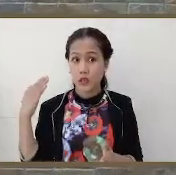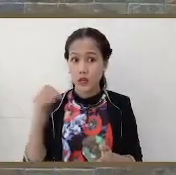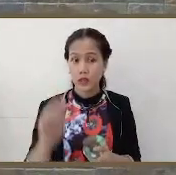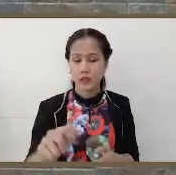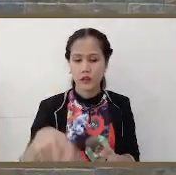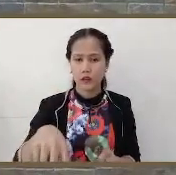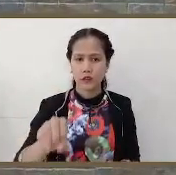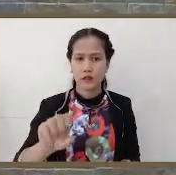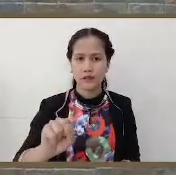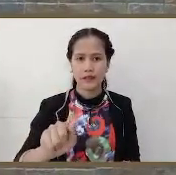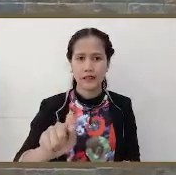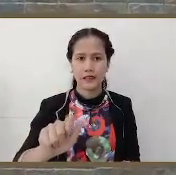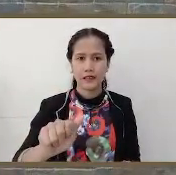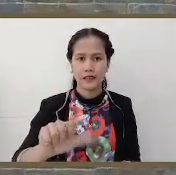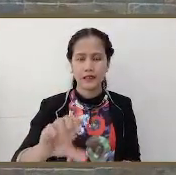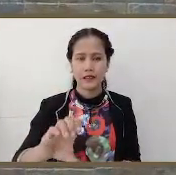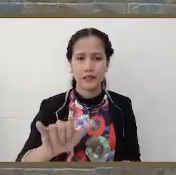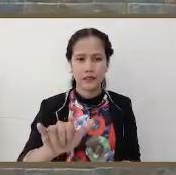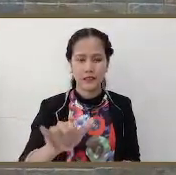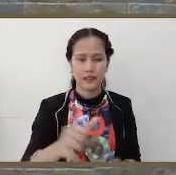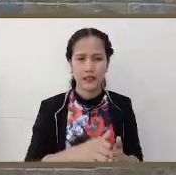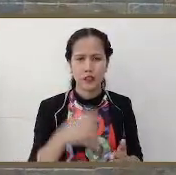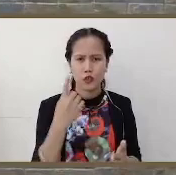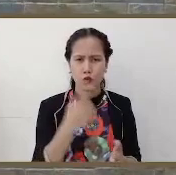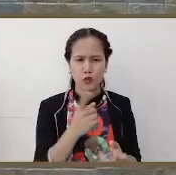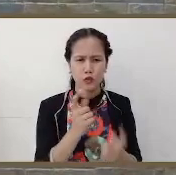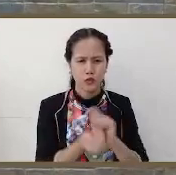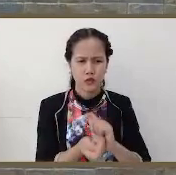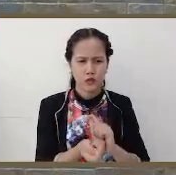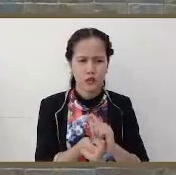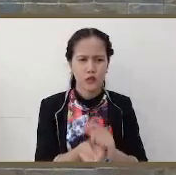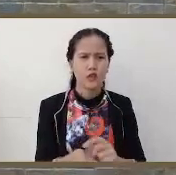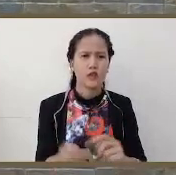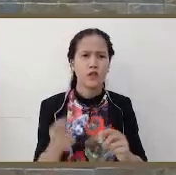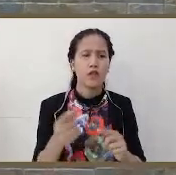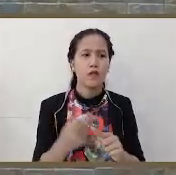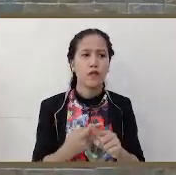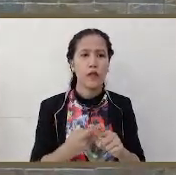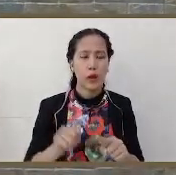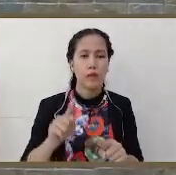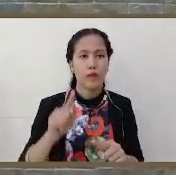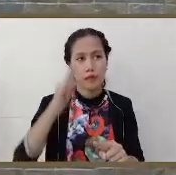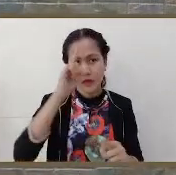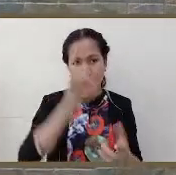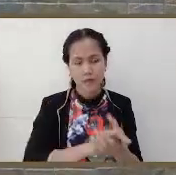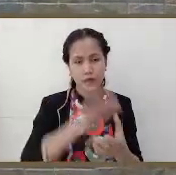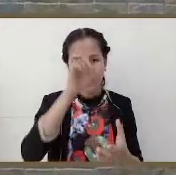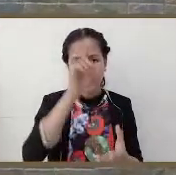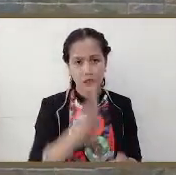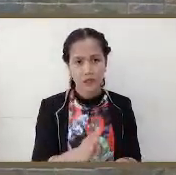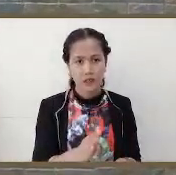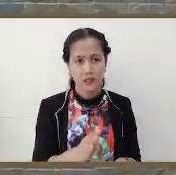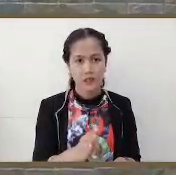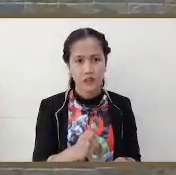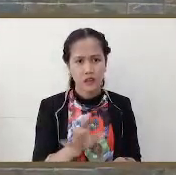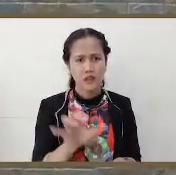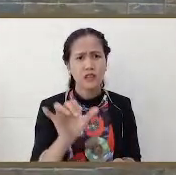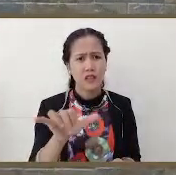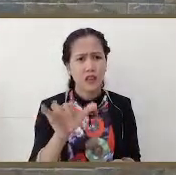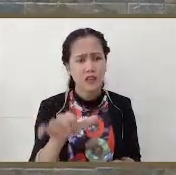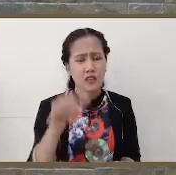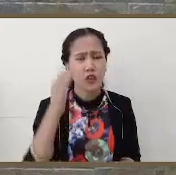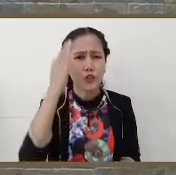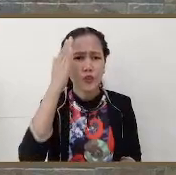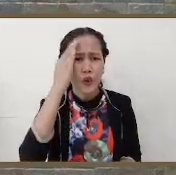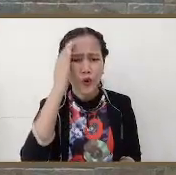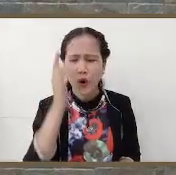sa Diyos. Kung naiintindihan po natin yung kasalanan yan, unawaring, they are aware. They are aware sa